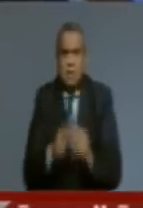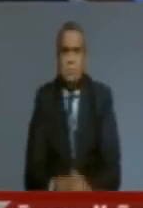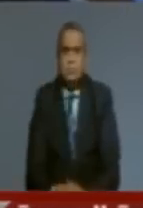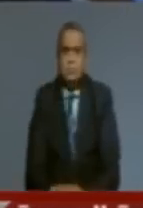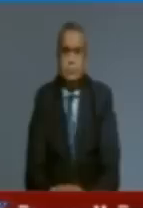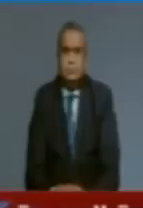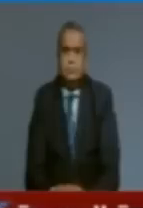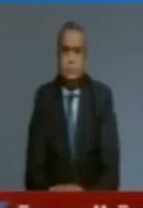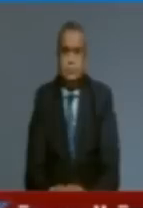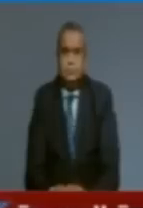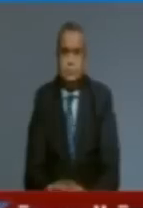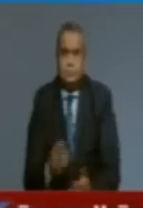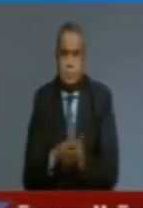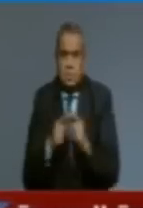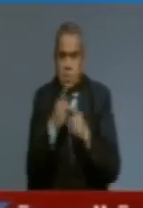فربع